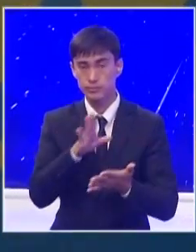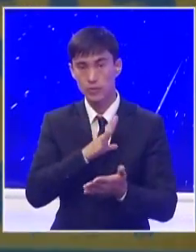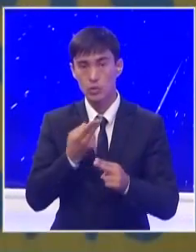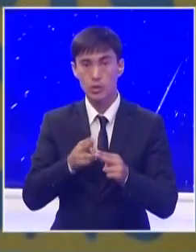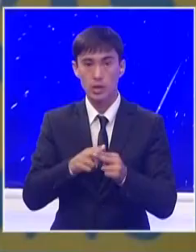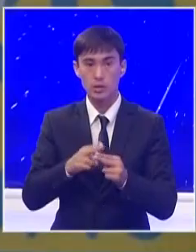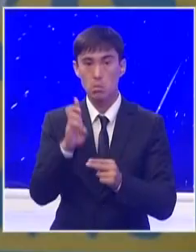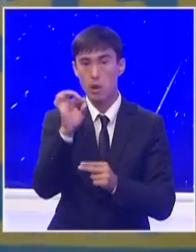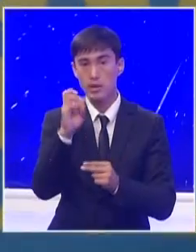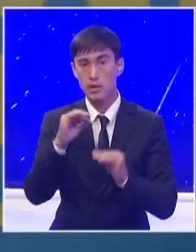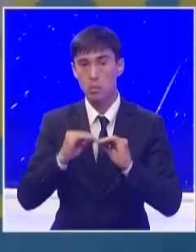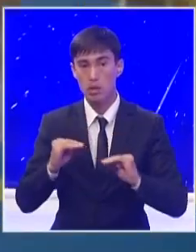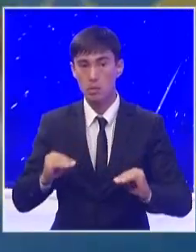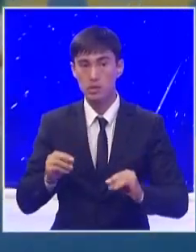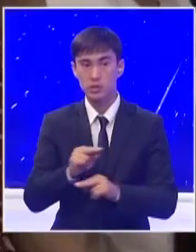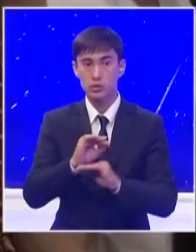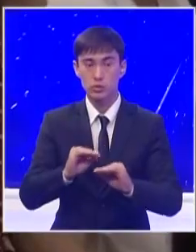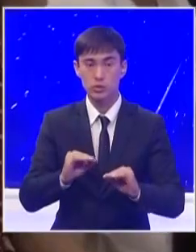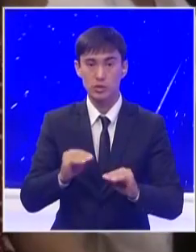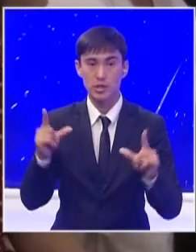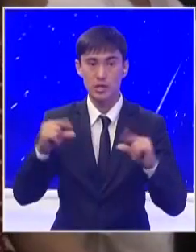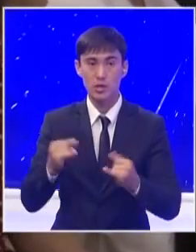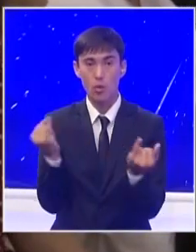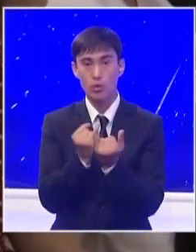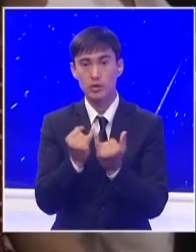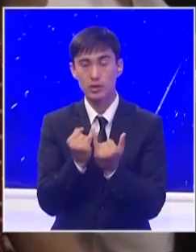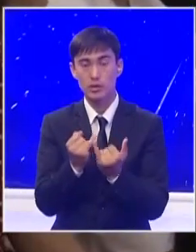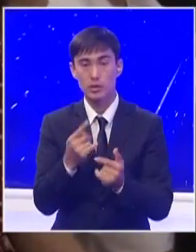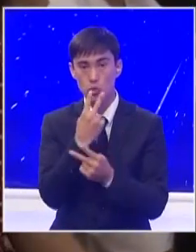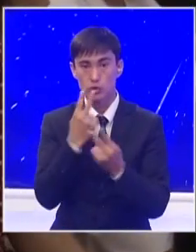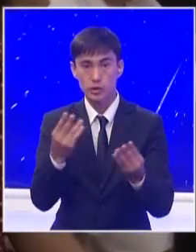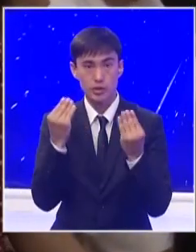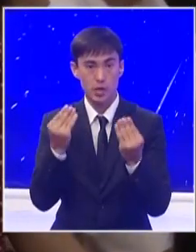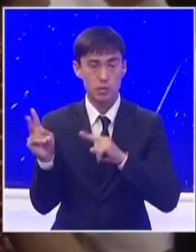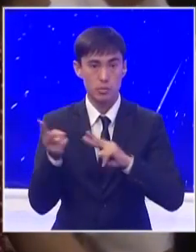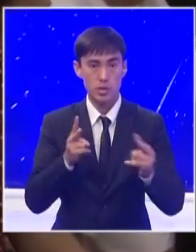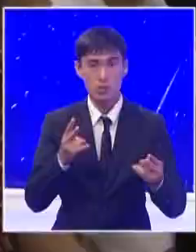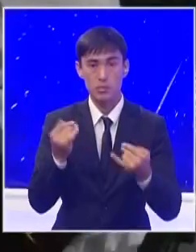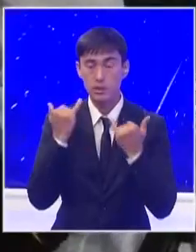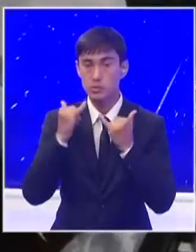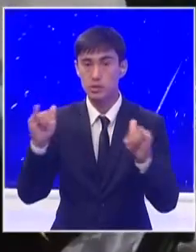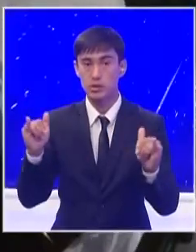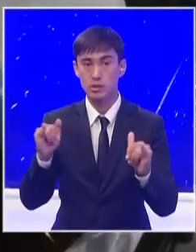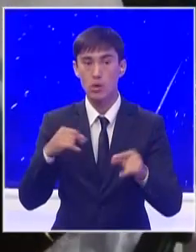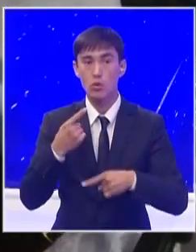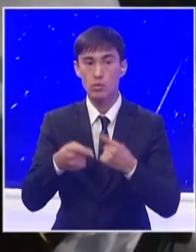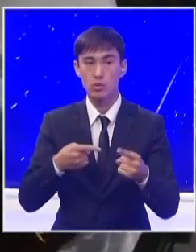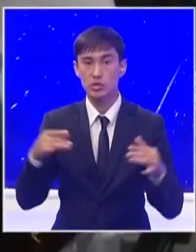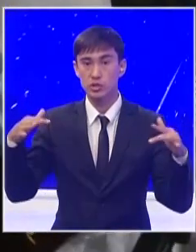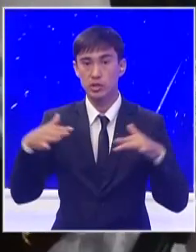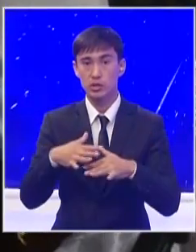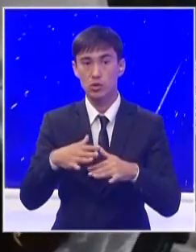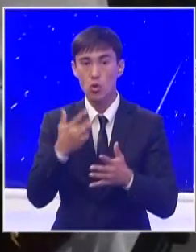Сонымен қатар Байтерек балабақшасының тәрбиеленушілері келген қонақтарды өздерінің керемет билерімен тамсандырды. Одан бөлек